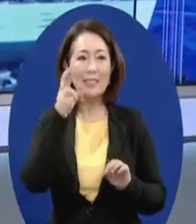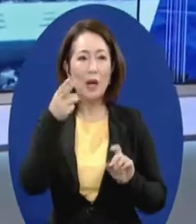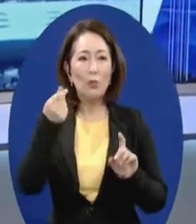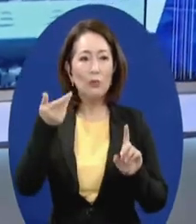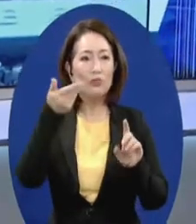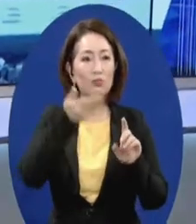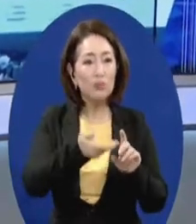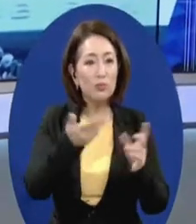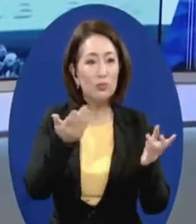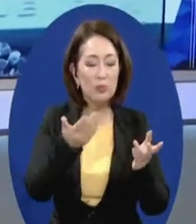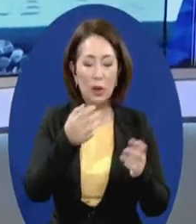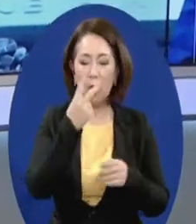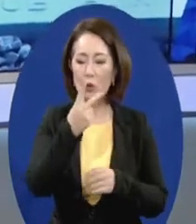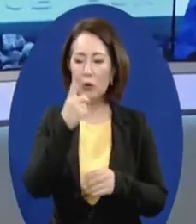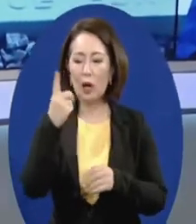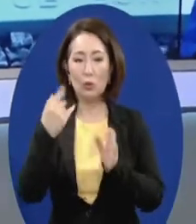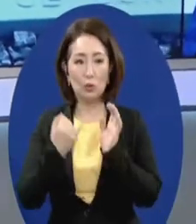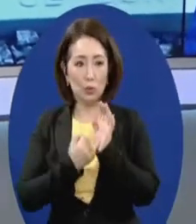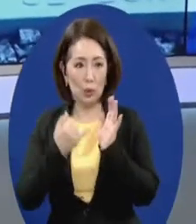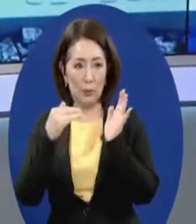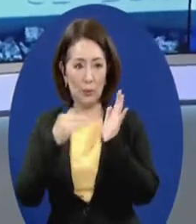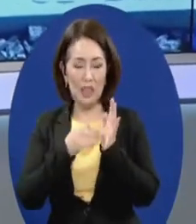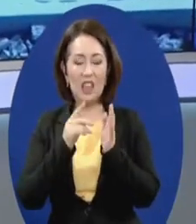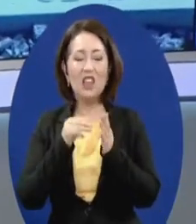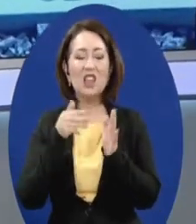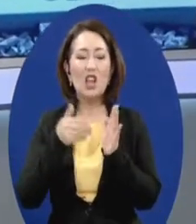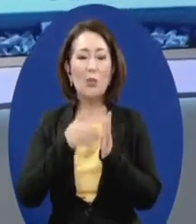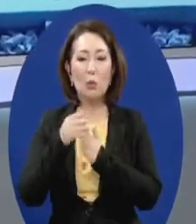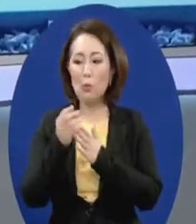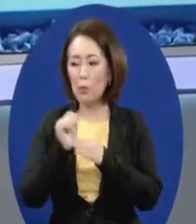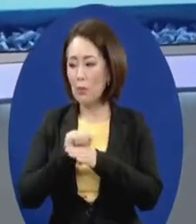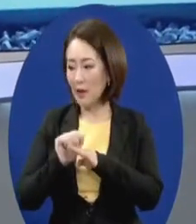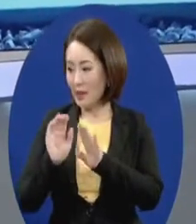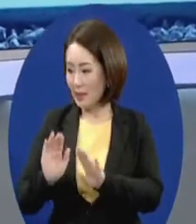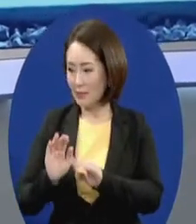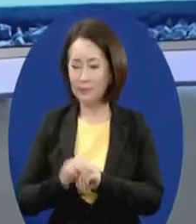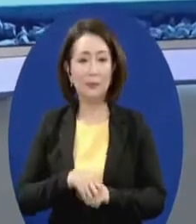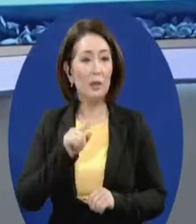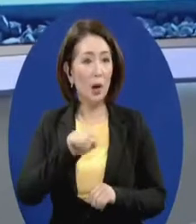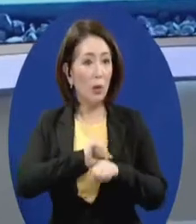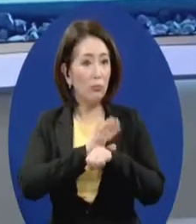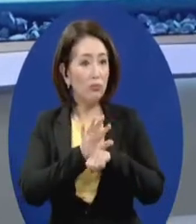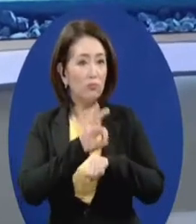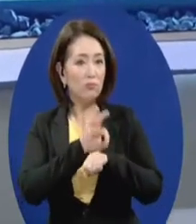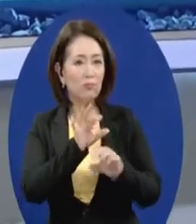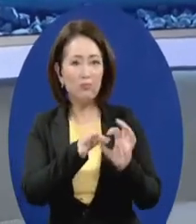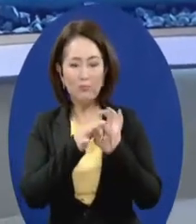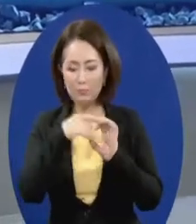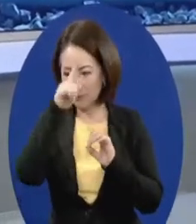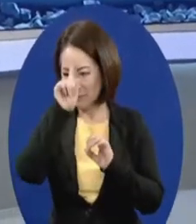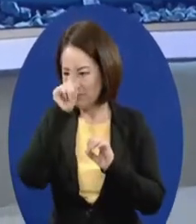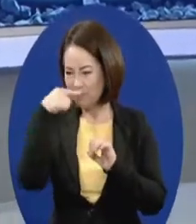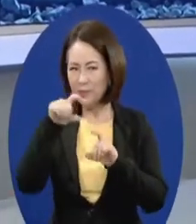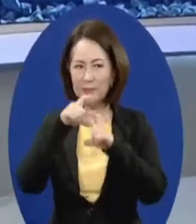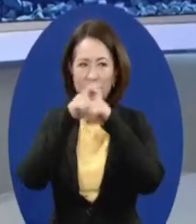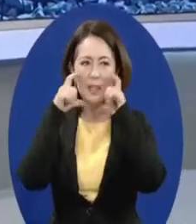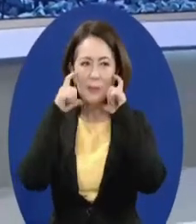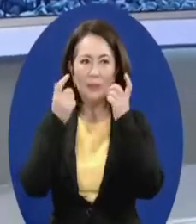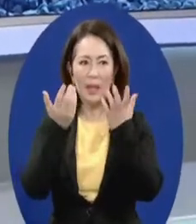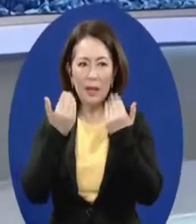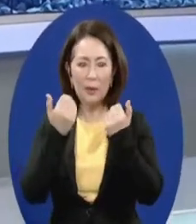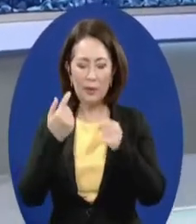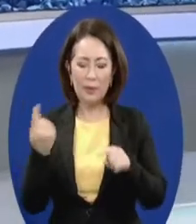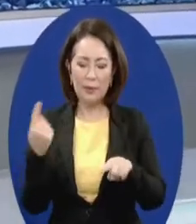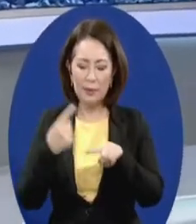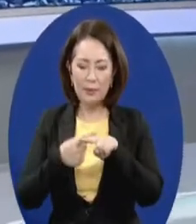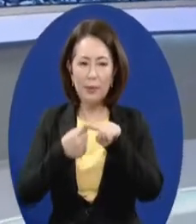төгрөгийн санхүүжилт болох 216 тэрбум төгрөг бэлэн болсон байна. Цар дахлын үед эмнэлгийн ажилтнуудын амны хаалтын хэрэглээ 14